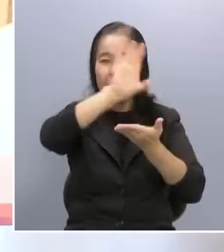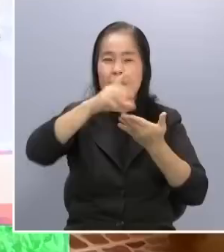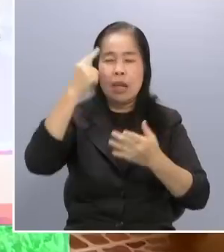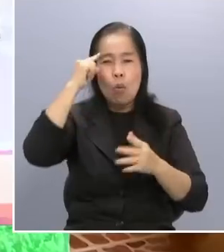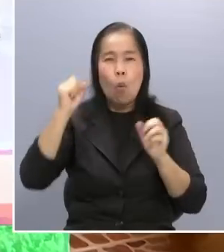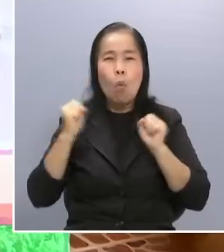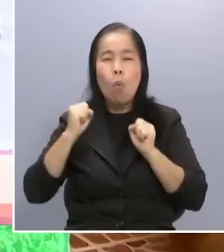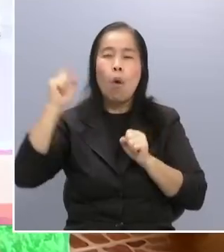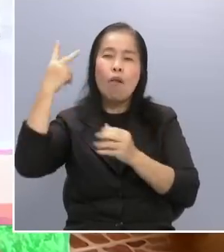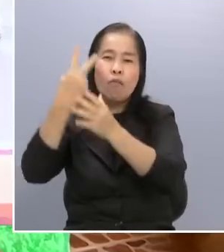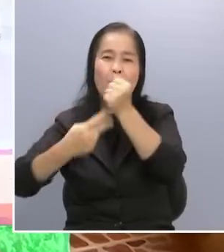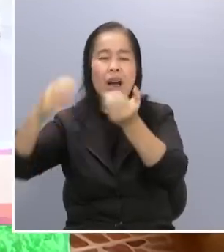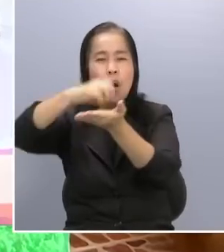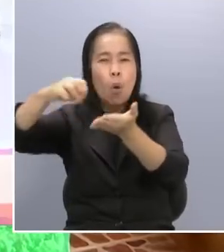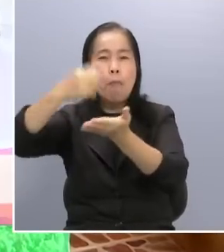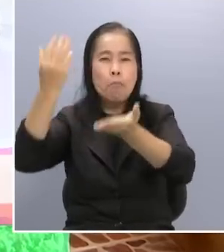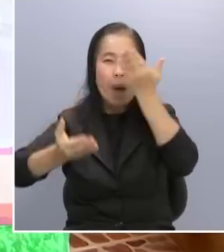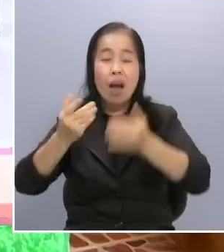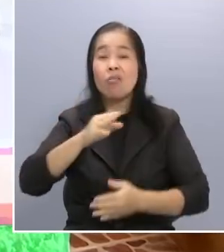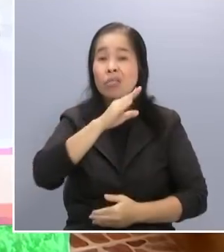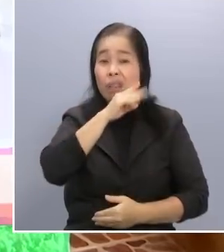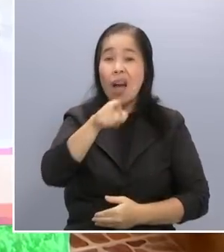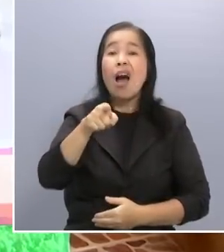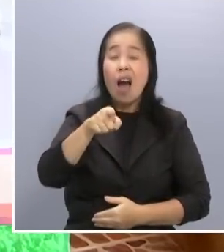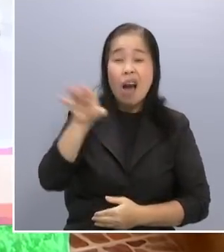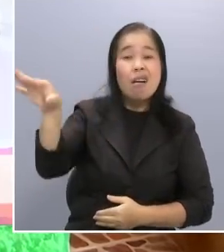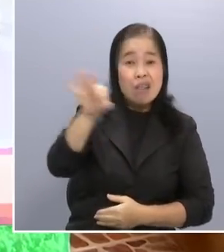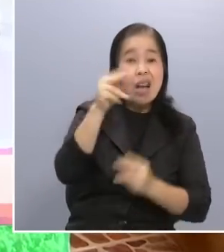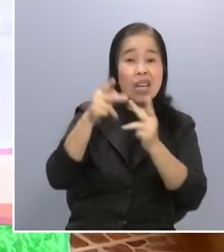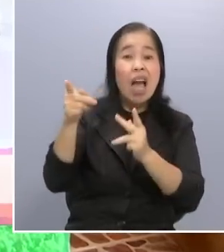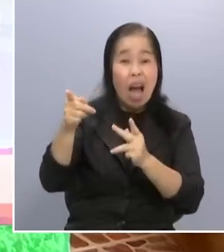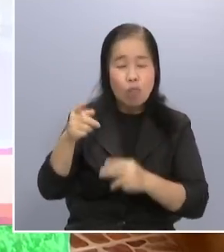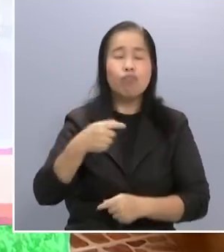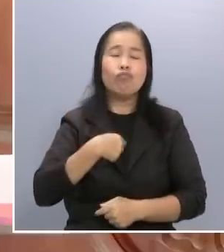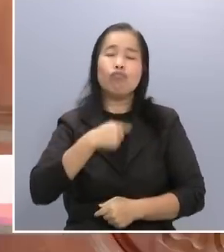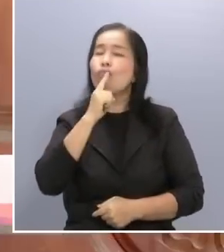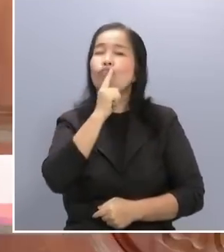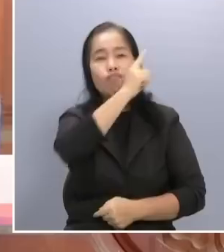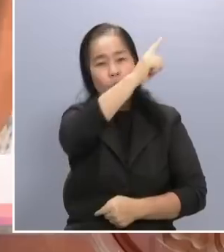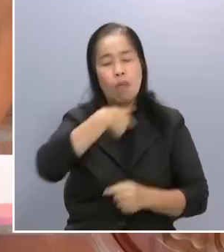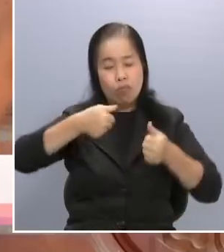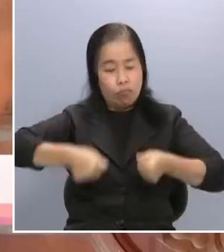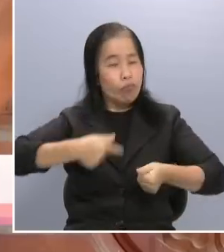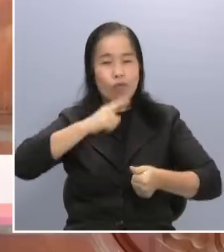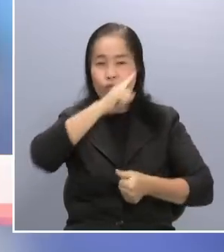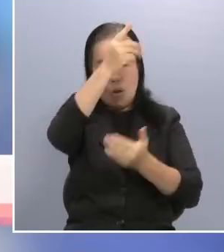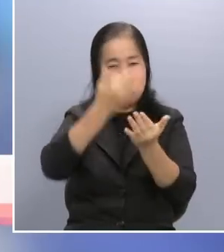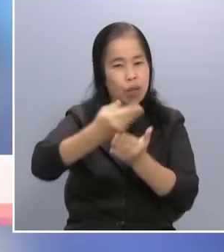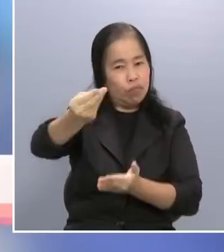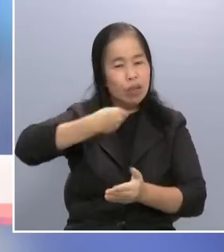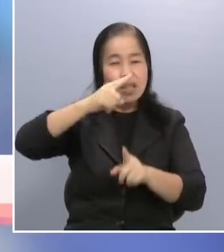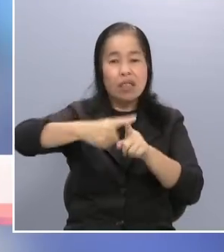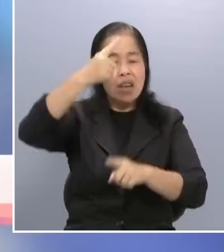หมดตัวหากสามีเลือกที่จะอยู่กินกับผู้หญิงคนดังกล่าวเธอก็ขอฟ้องร้องในฐานะมีหลวงที่มีทะเบียนสมรสเรียกค่าเลี้ยงดูเดือนละ 5,000